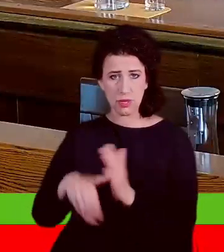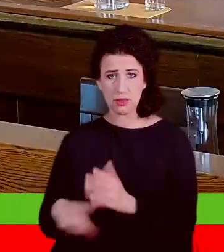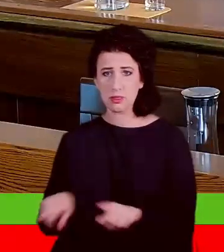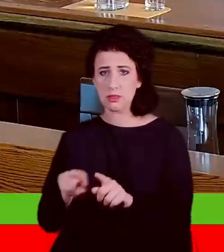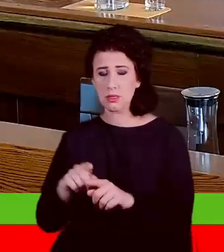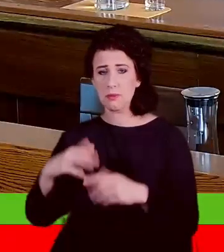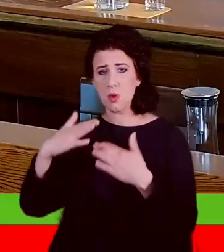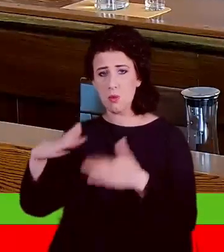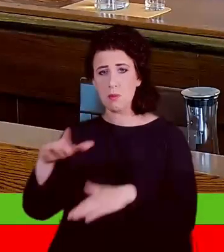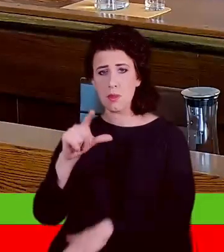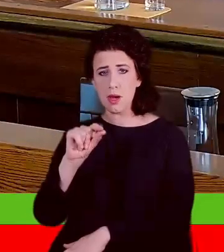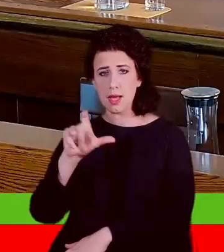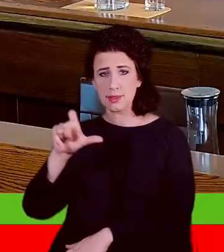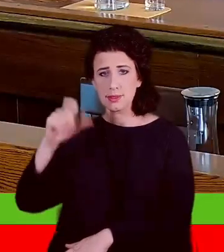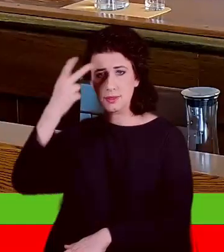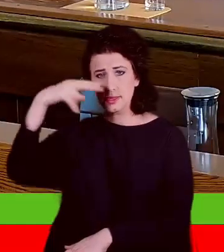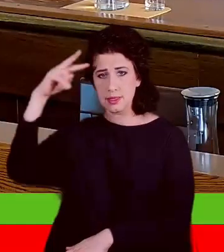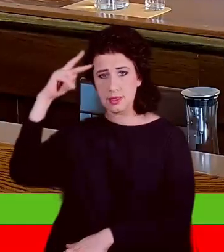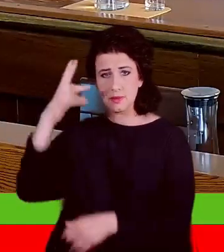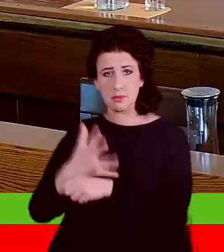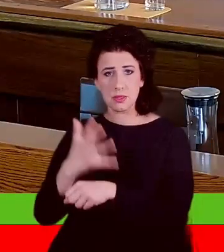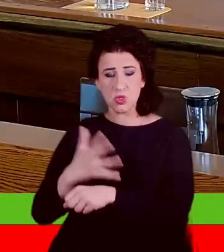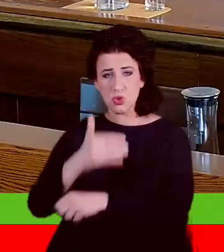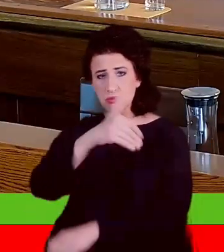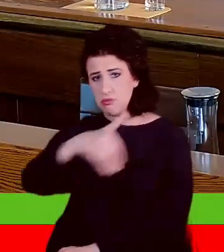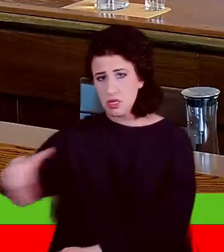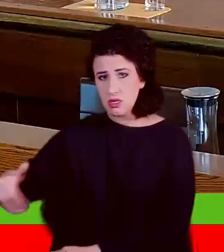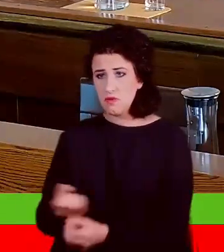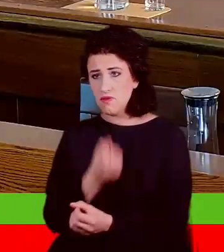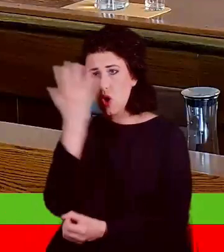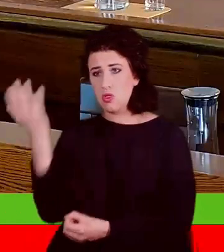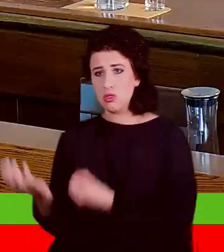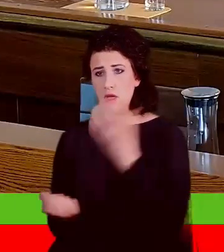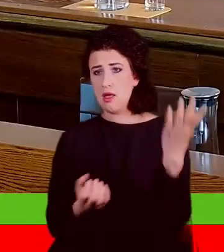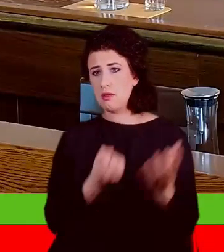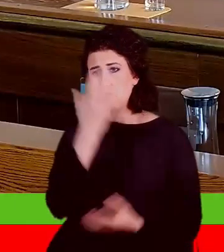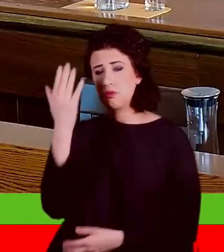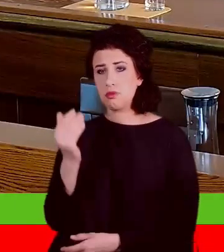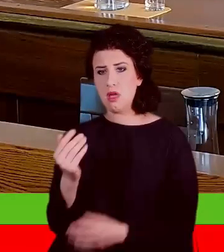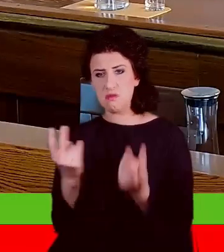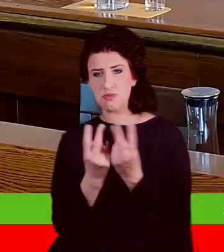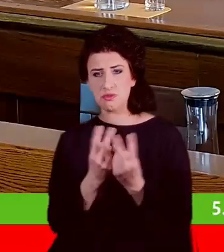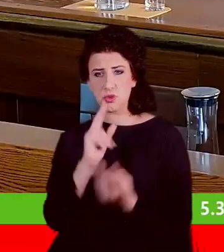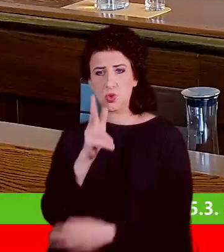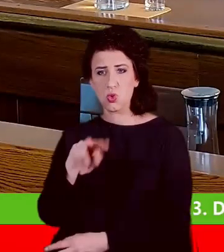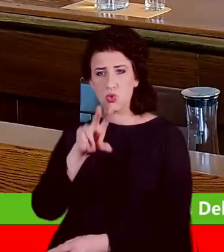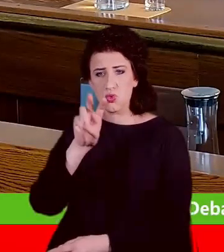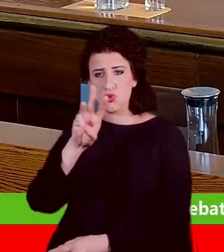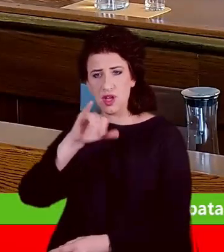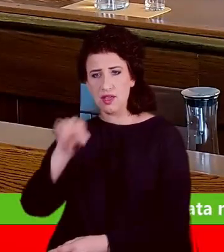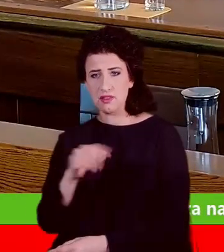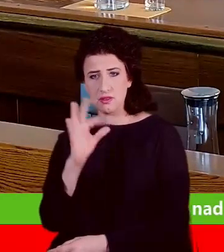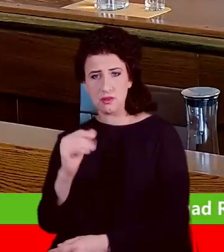Placu Litewskiego za 50 milionów, żeby mieć fontannę niczym w Kuwejcie i której utrzymanie kosztuje